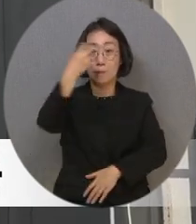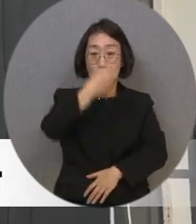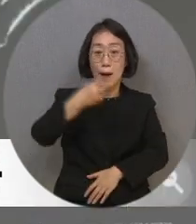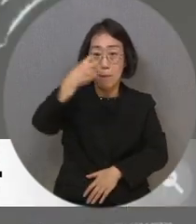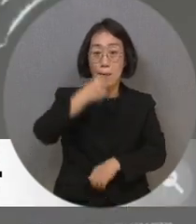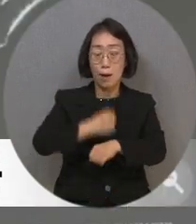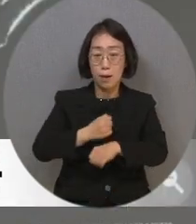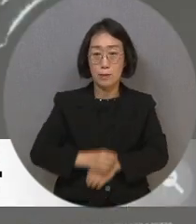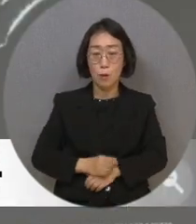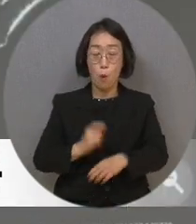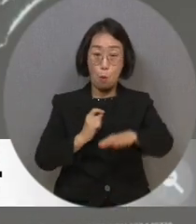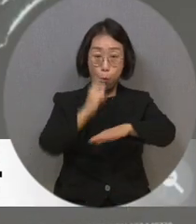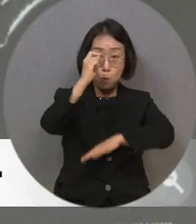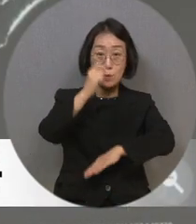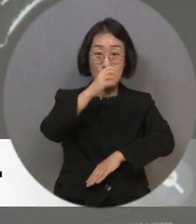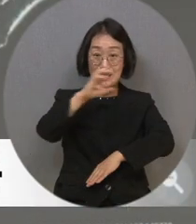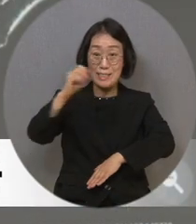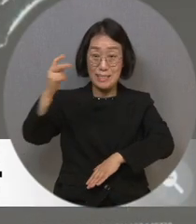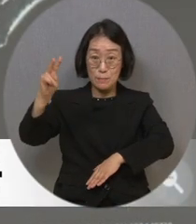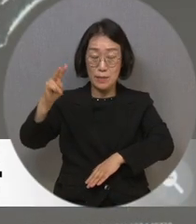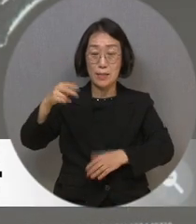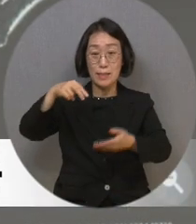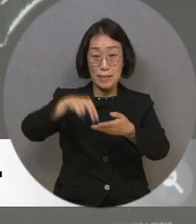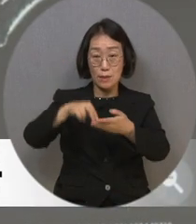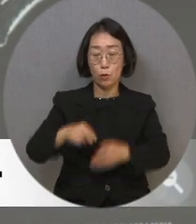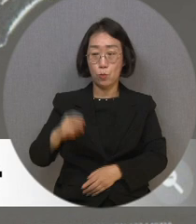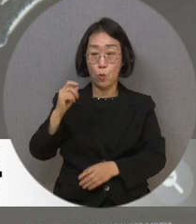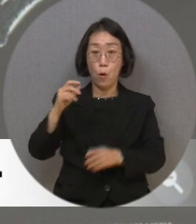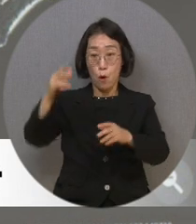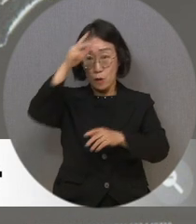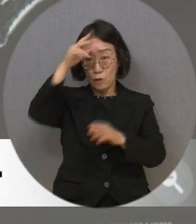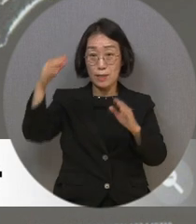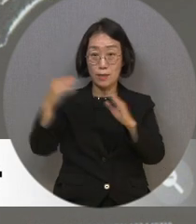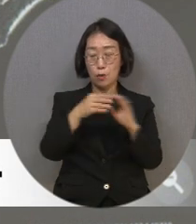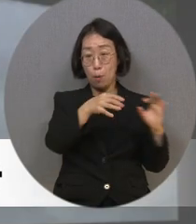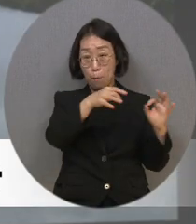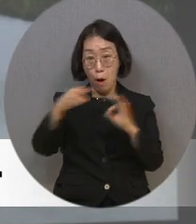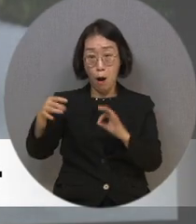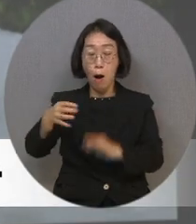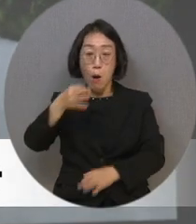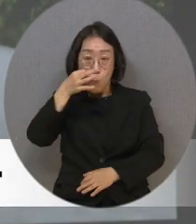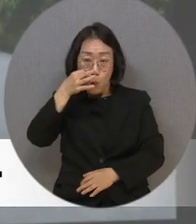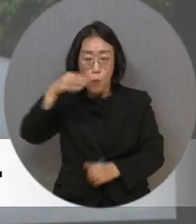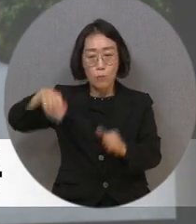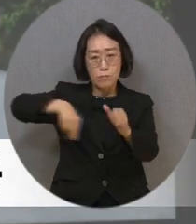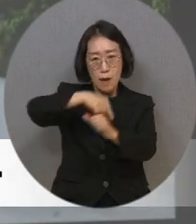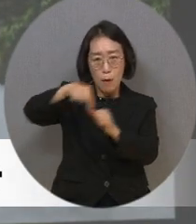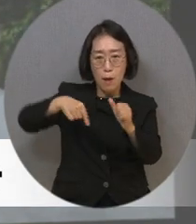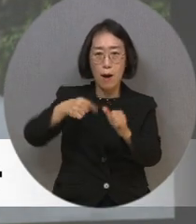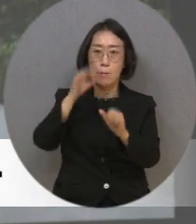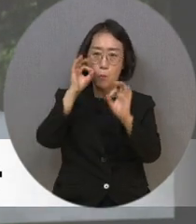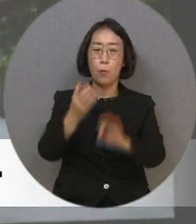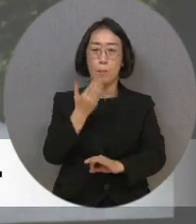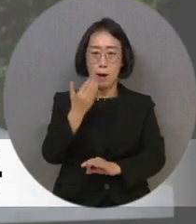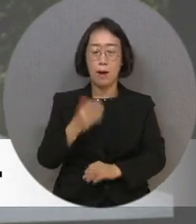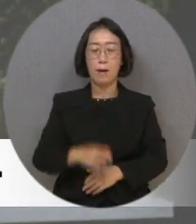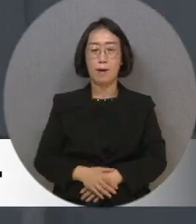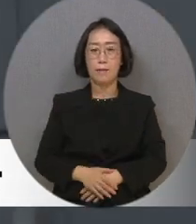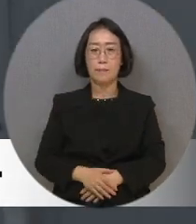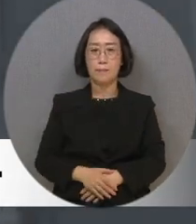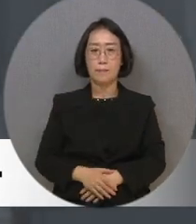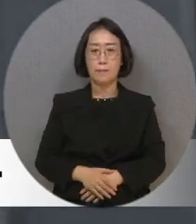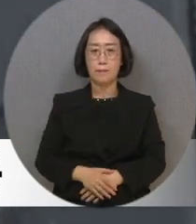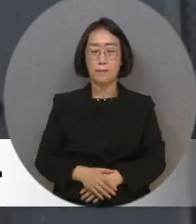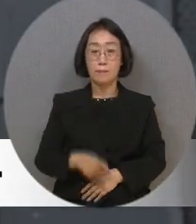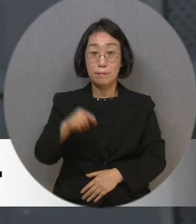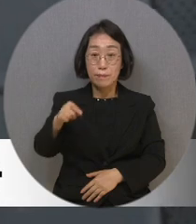순찰하고 고흥군 CCTV 관제센터와 고흥경찰서로 영상을 연동해 현장 상황을 공유할 수 있습니다.